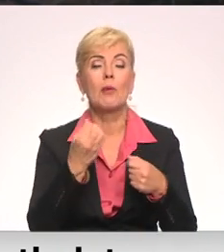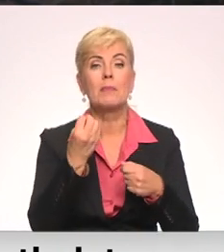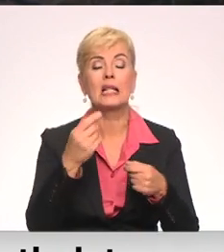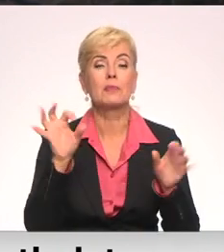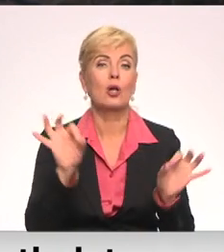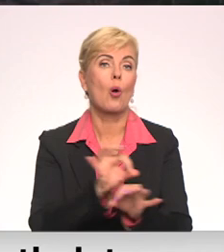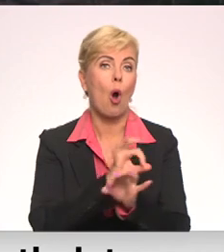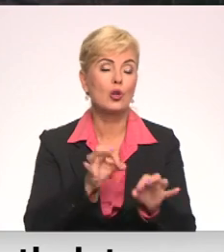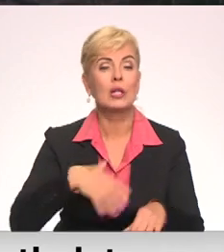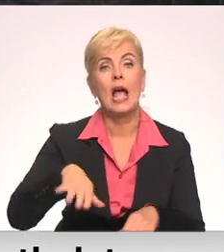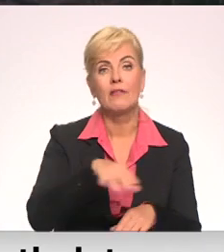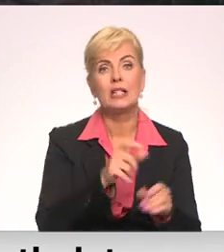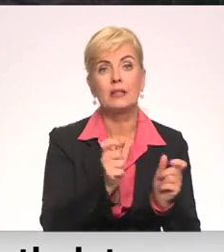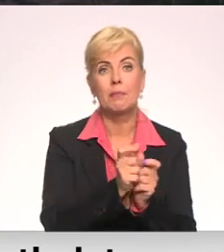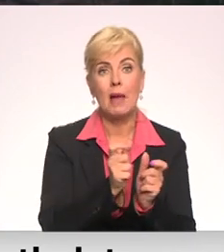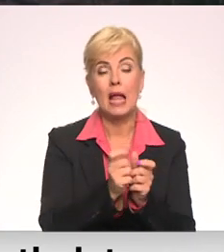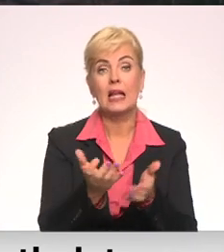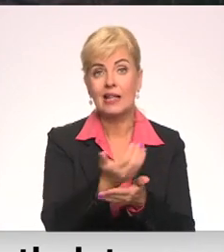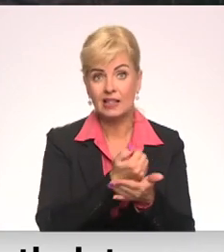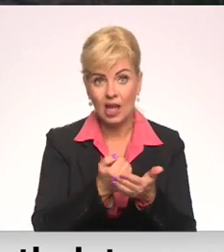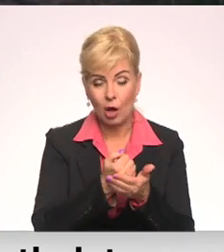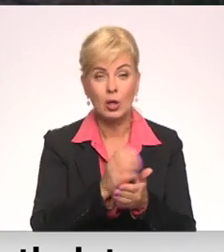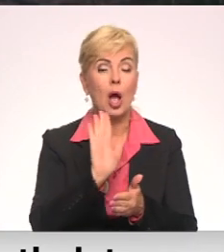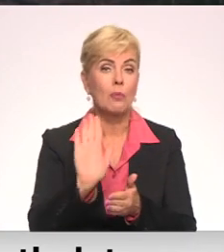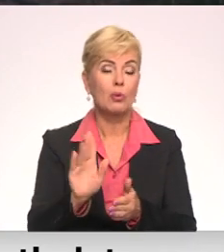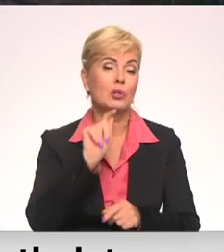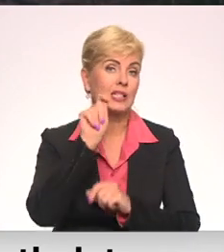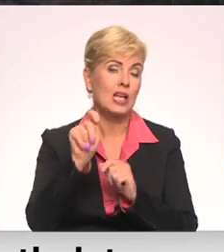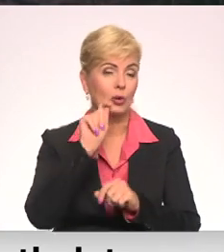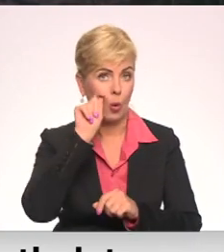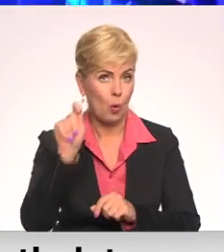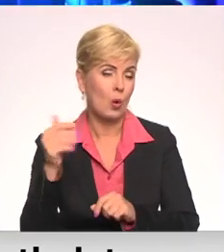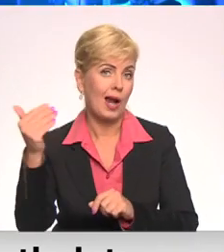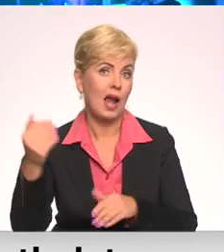koncertus. Visi par biļetēm gūti ienākumi tiks ziedoti Ukrainas atbalstam.